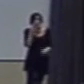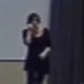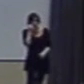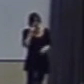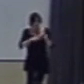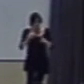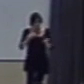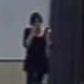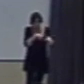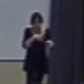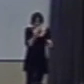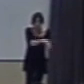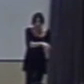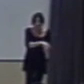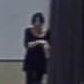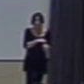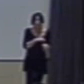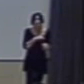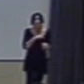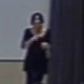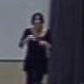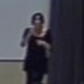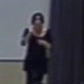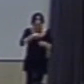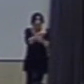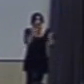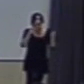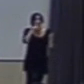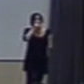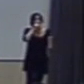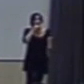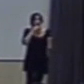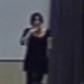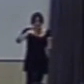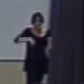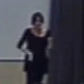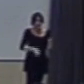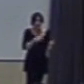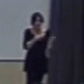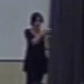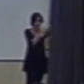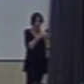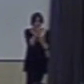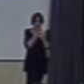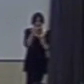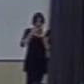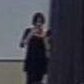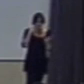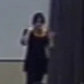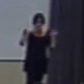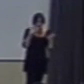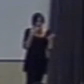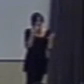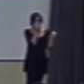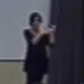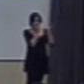També, evidentment, formes per del teu mitjà, ara aquí us passaré tuits de periodistes de mitjans on deixen, on parlen del seu mitjà o parlen